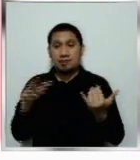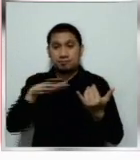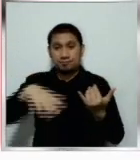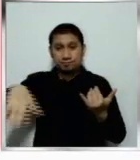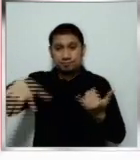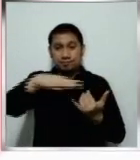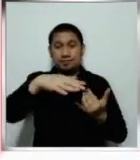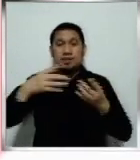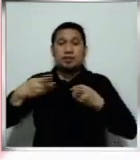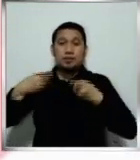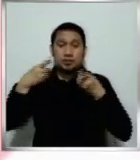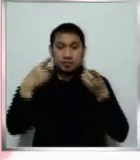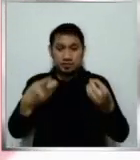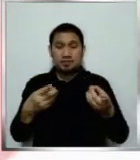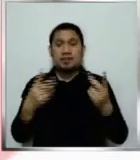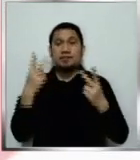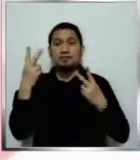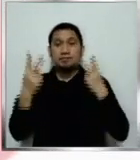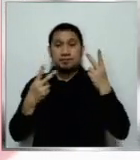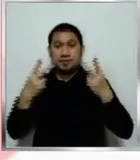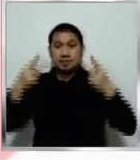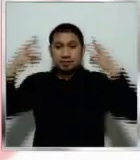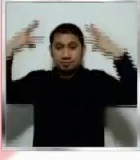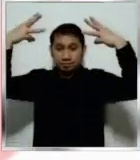po ang